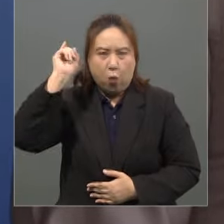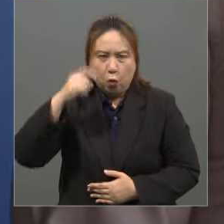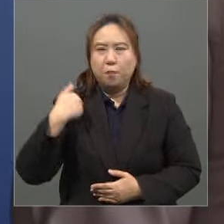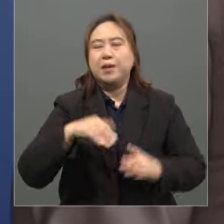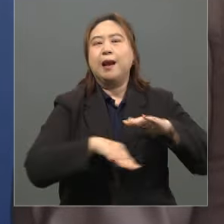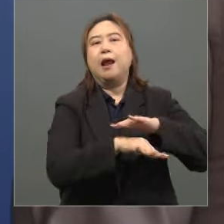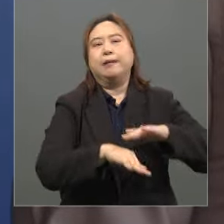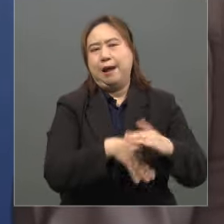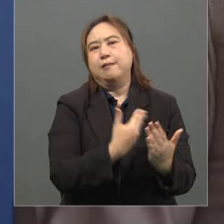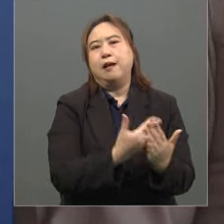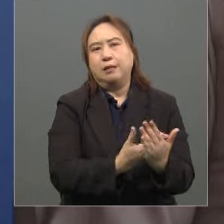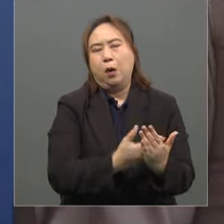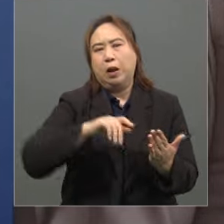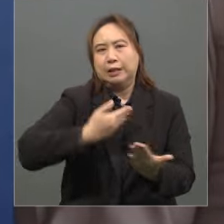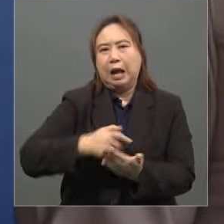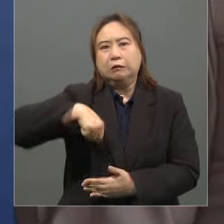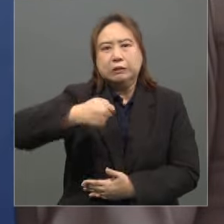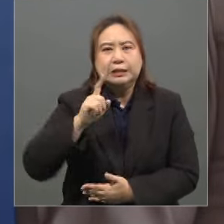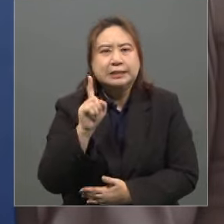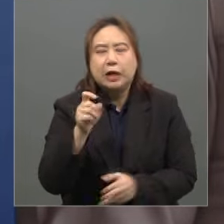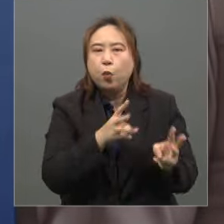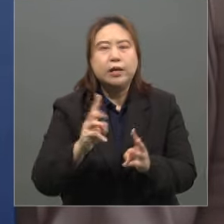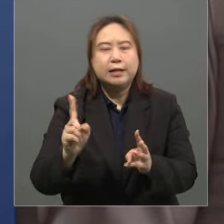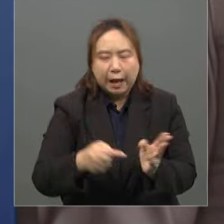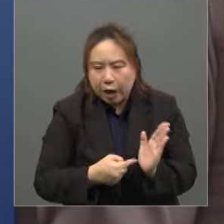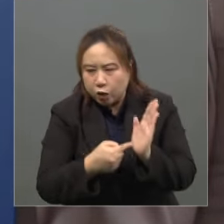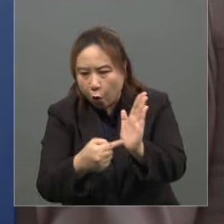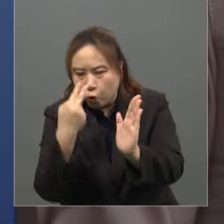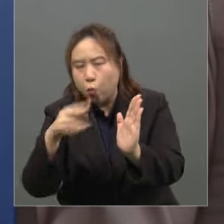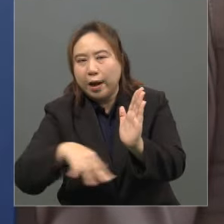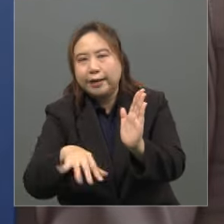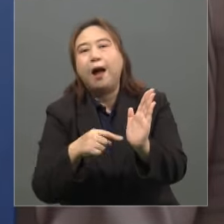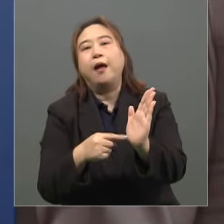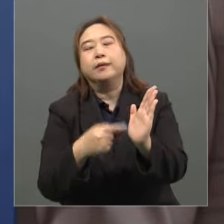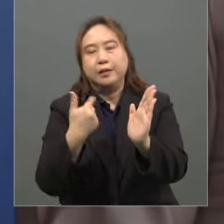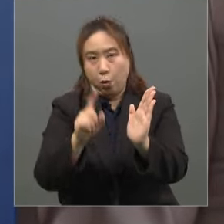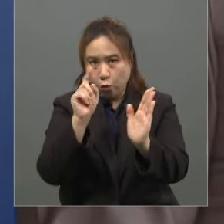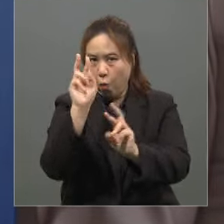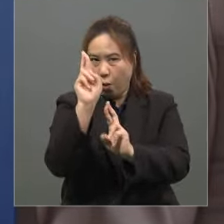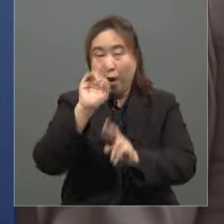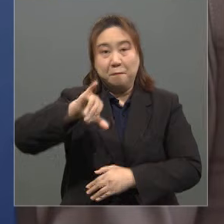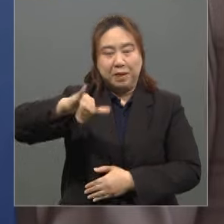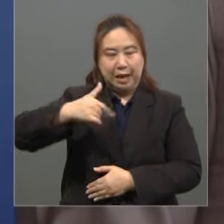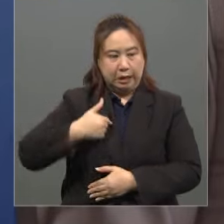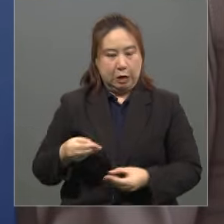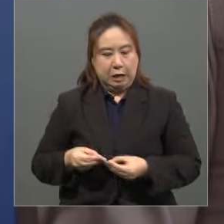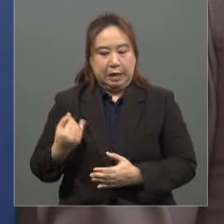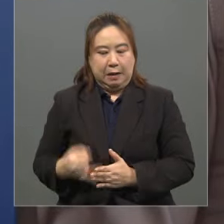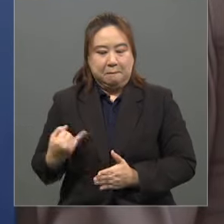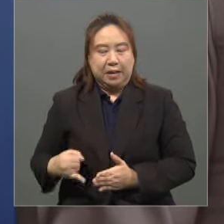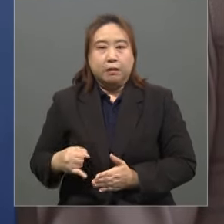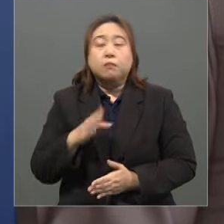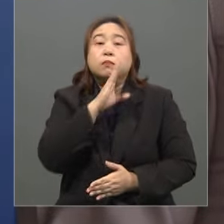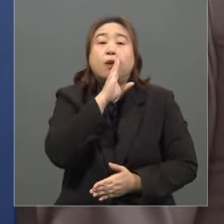ฐานทางการเงินว่าสูญเสียเงินด้วยวิธีใดอย่างไรและกำชับให้พึงระวังผู้มีส่วนร่วมในการกระทำผิดแ